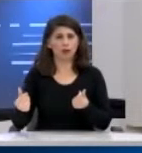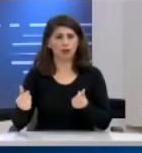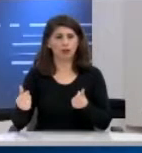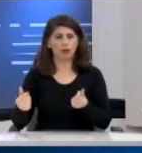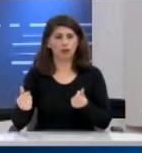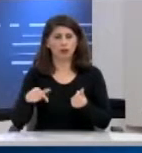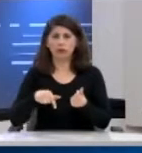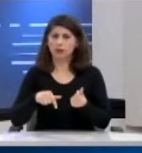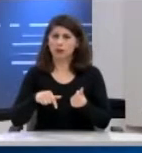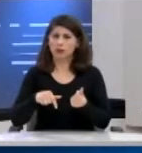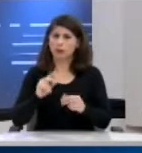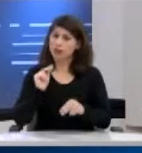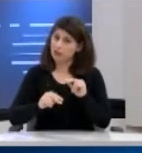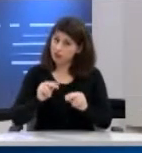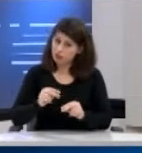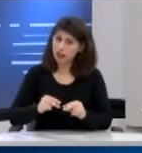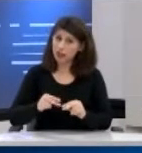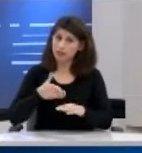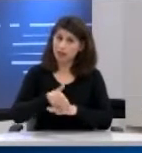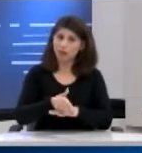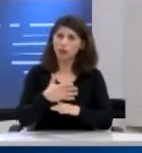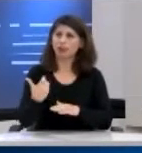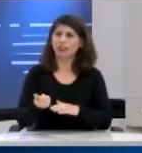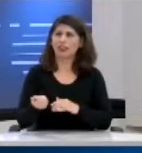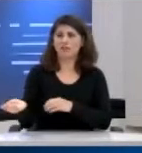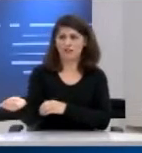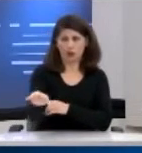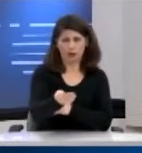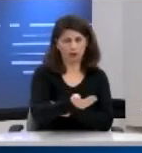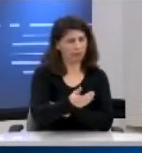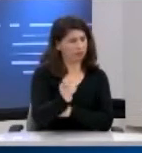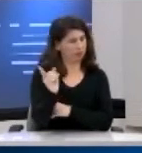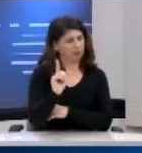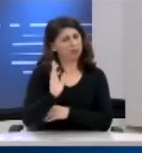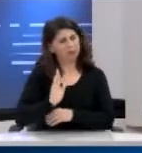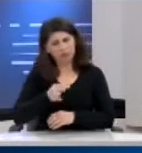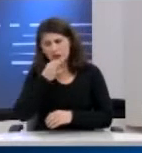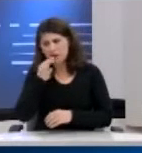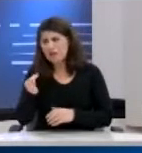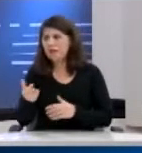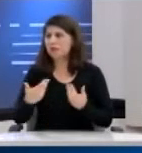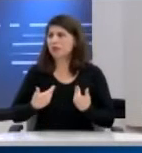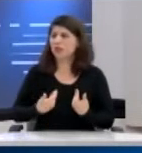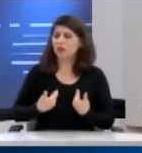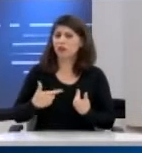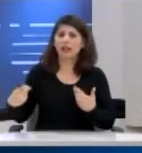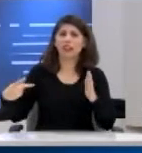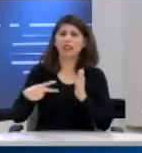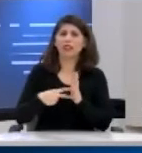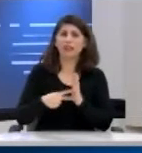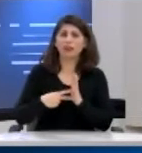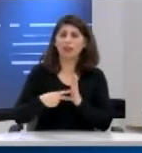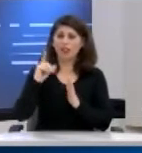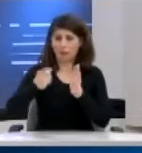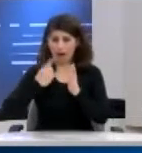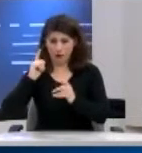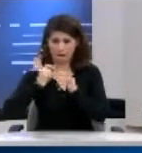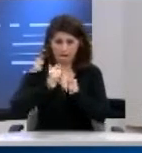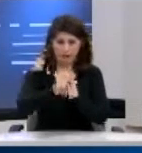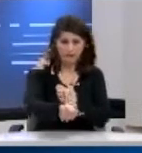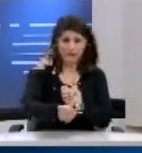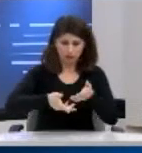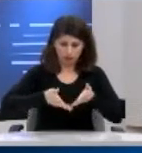ήδη παρεμβάσεις και πολιτικές, ότι είναι φιλοδορήματα. Θα μπορούσα να πω κι εγώ ότι 2.000 άπαξ με τη